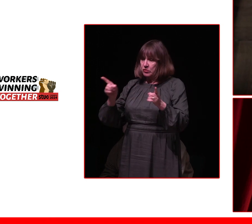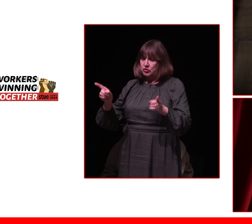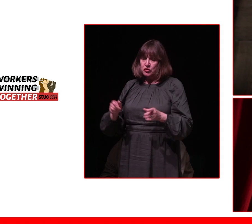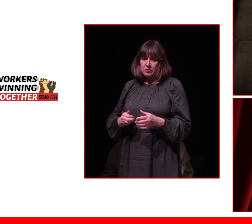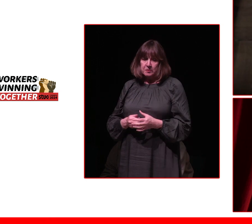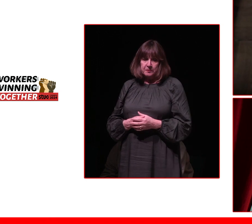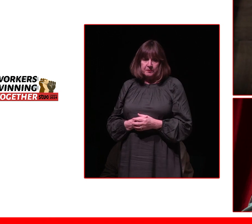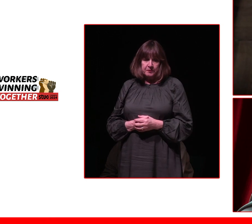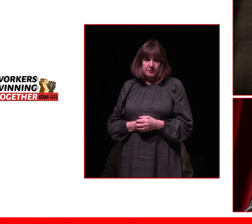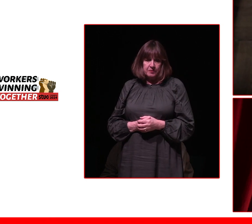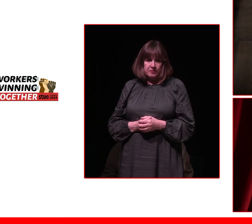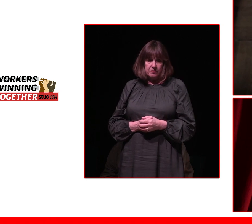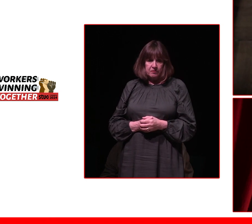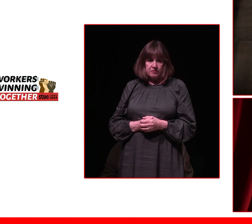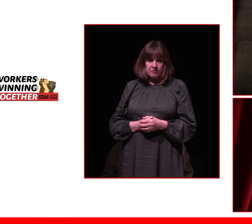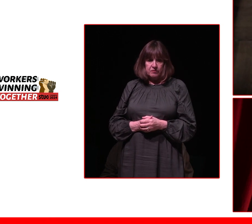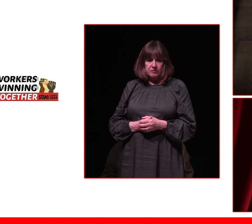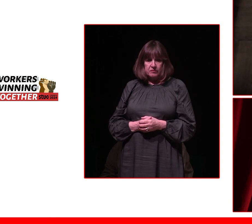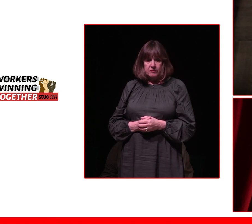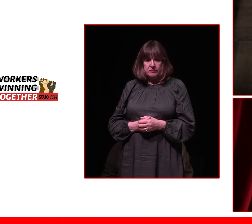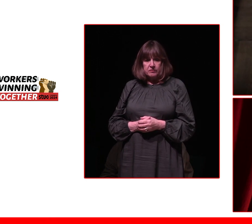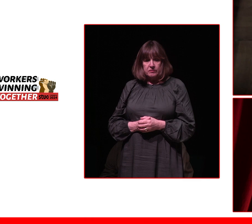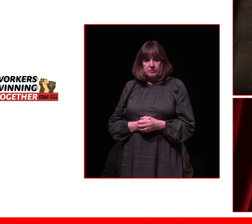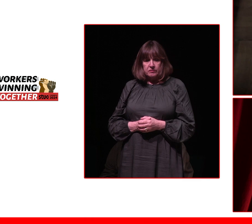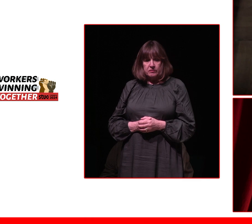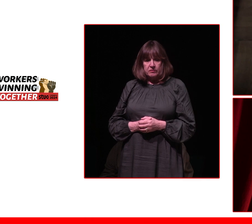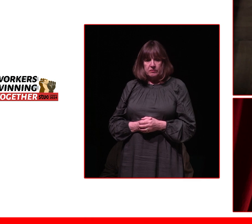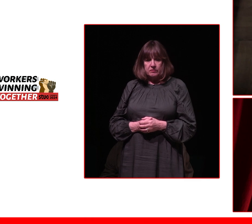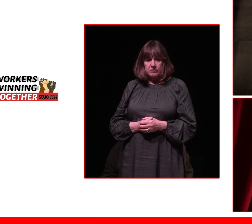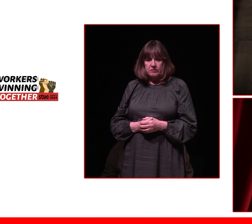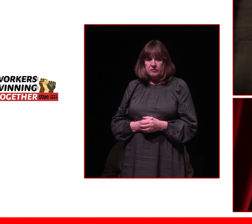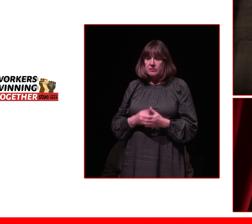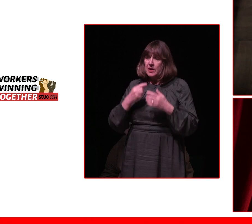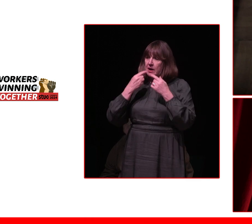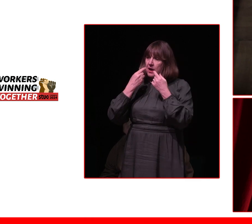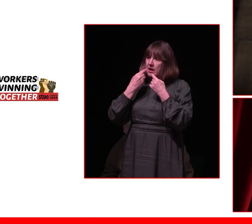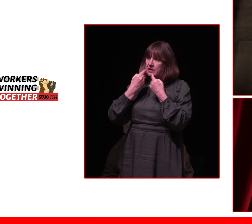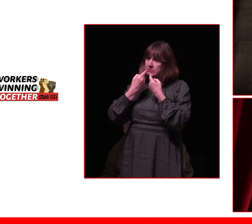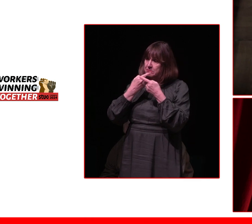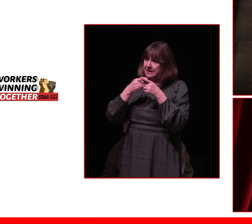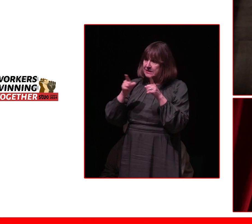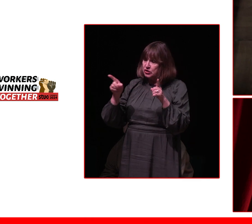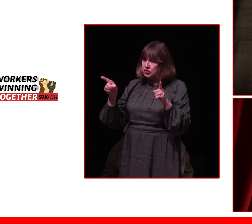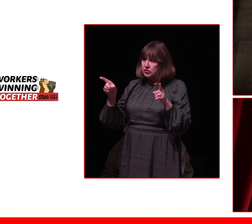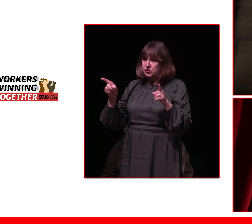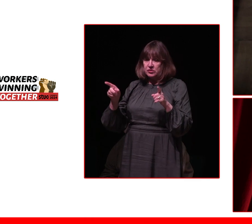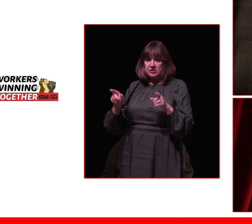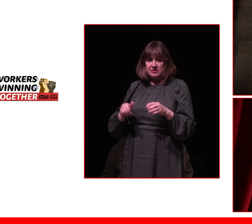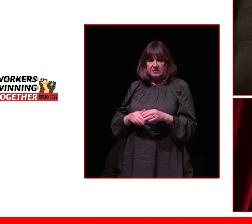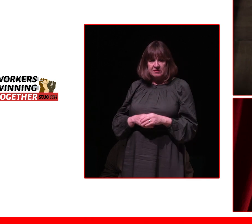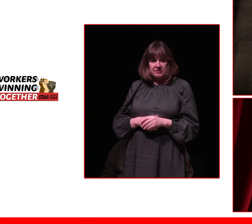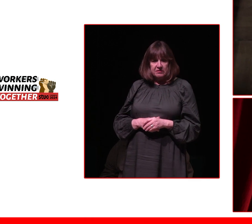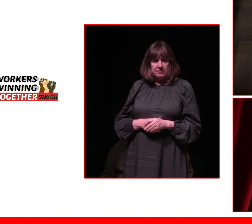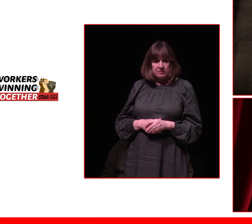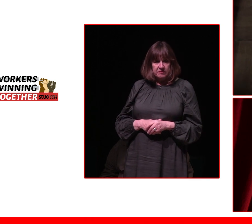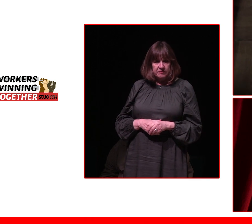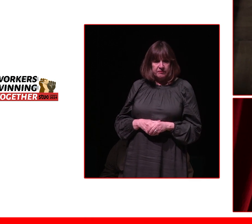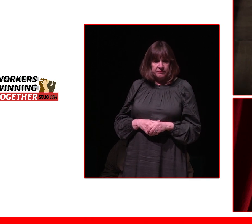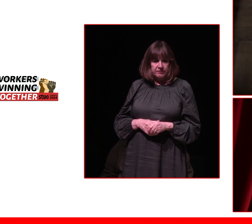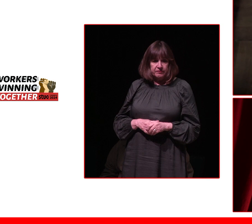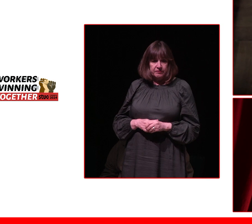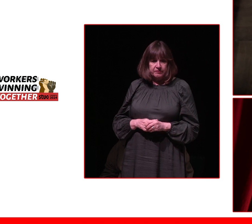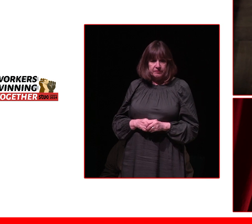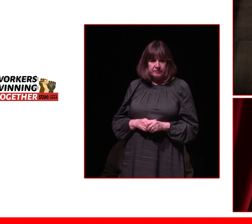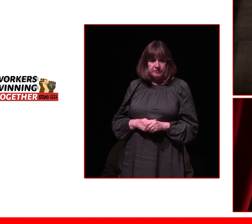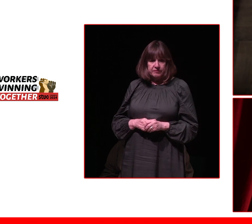رسالتنا لكم بأننا باقيين على أرضنا. لن نترك أرضنا لا في غزة ولا في الضفة الغربية ولا في